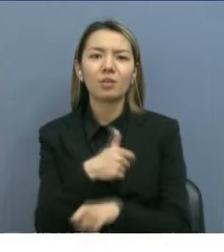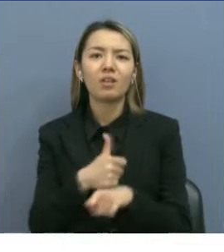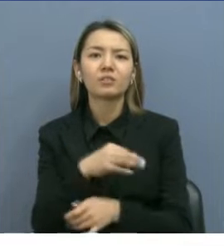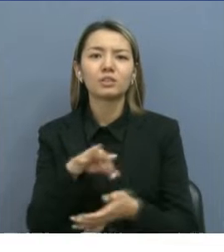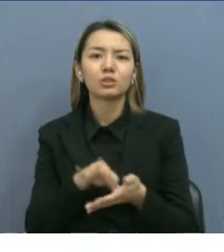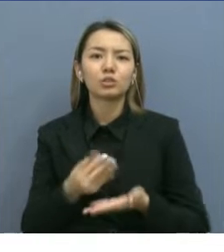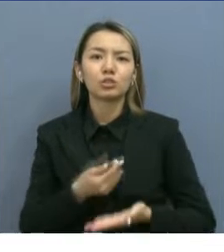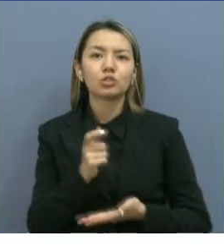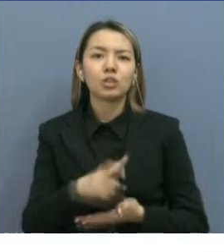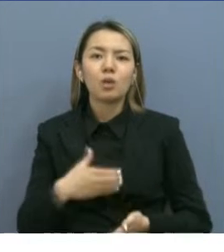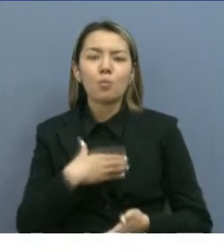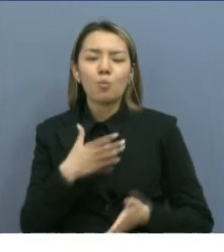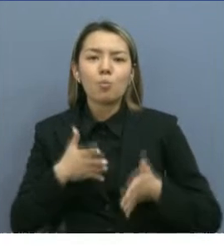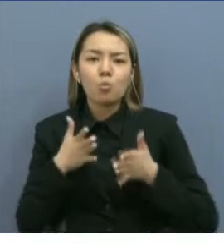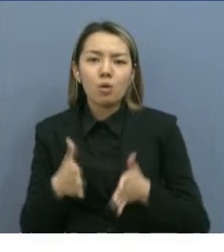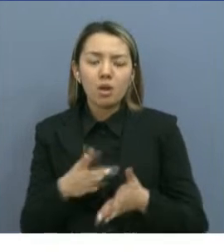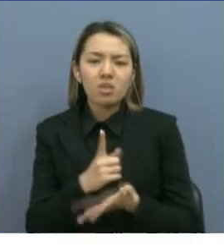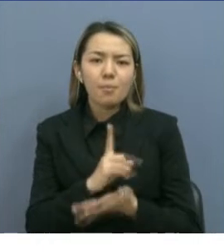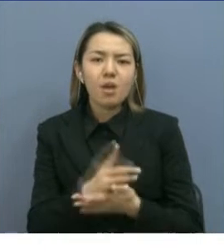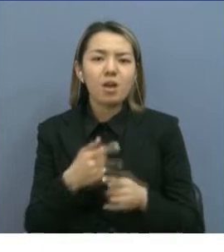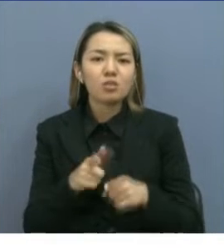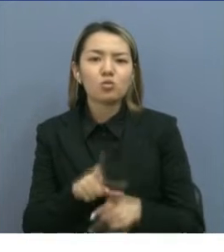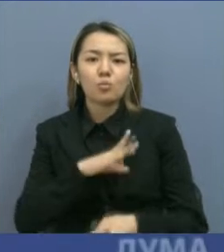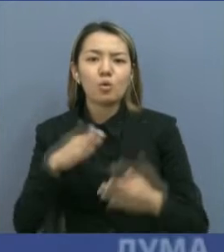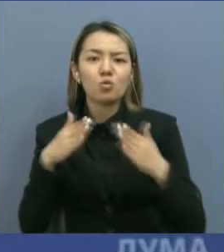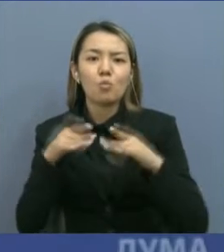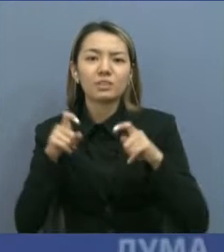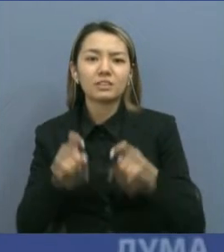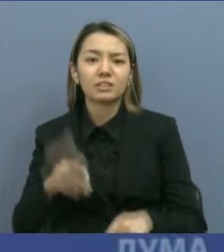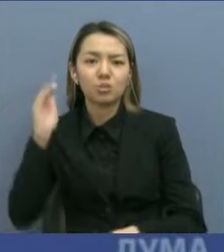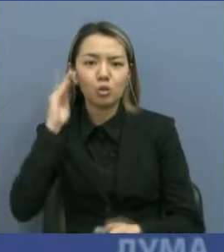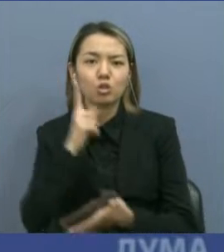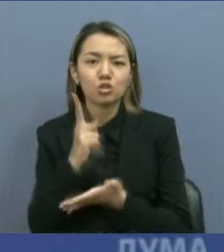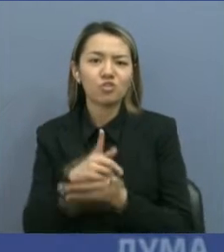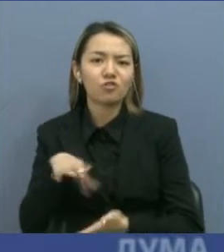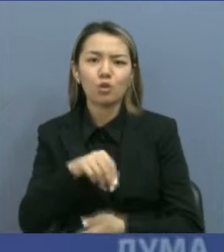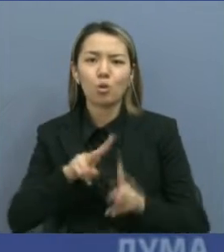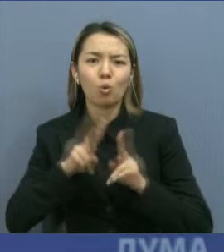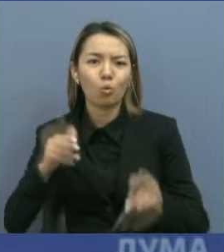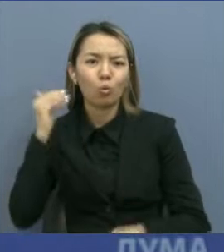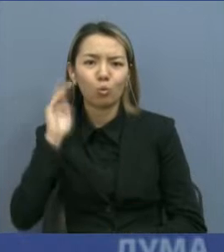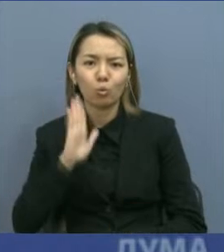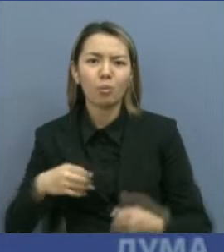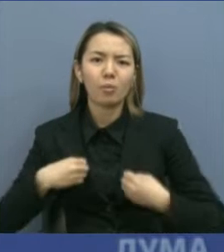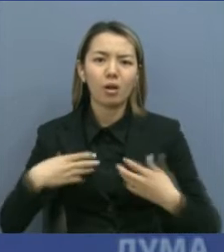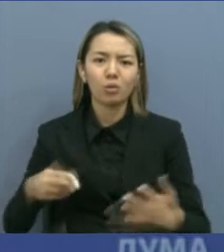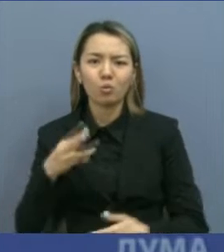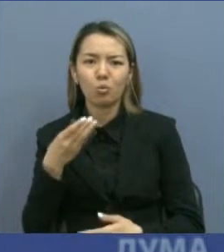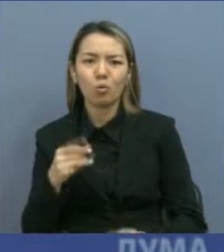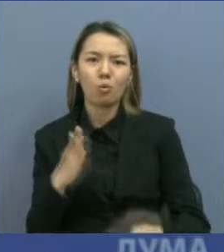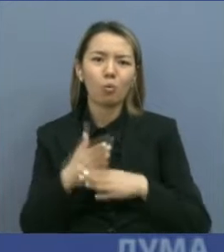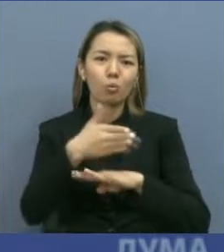мақсат тұрғындарды қорқытып өркіту емес, алдын алу. Үйде отыр деген ескертуімізге ешкім құлақ аспады. Тойды ойлап, қонаққа